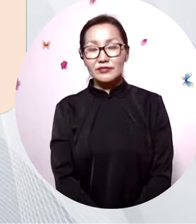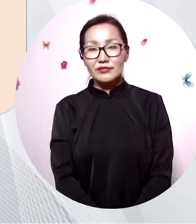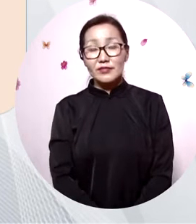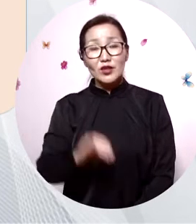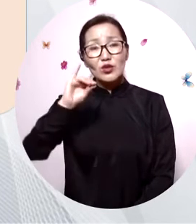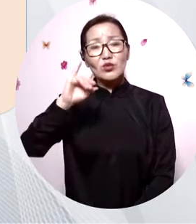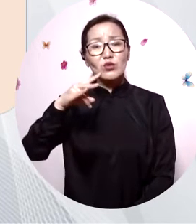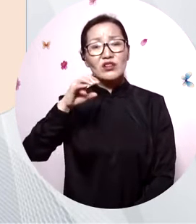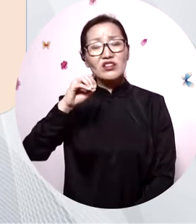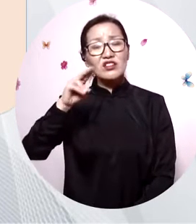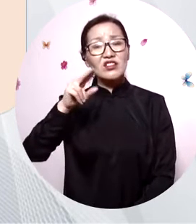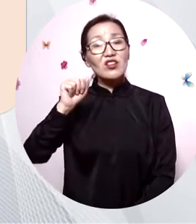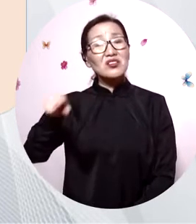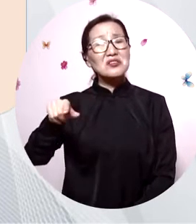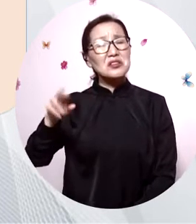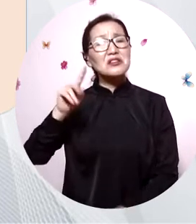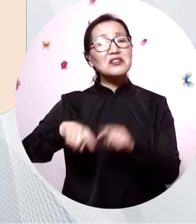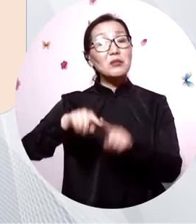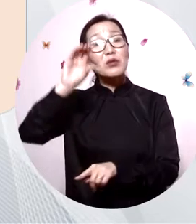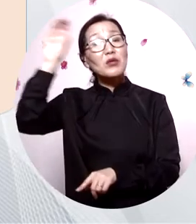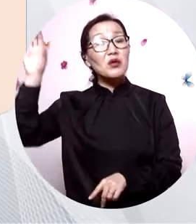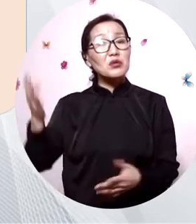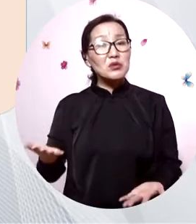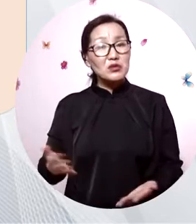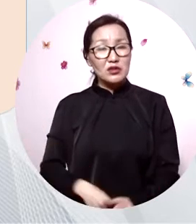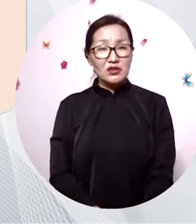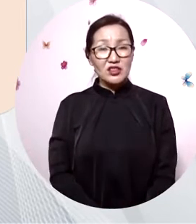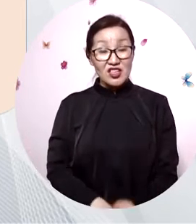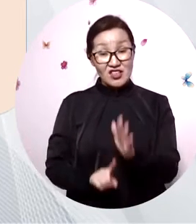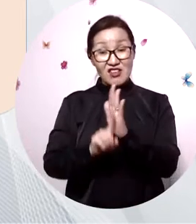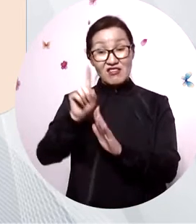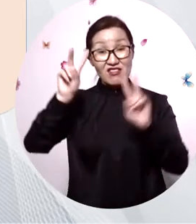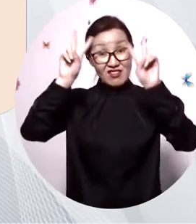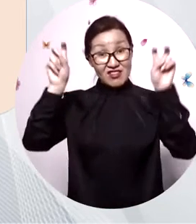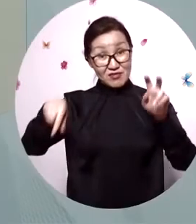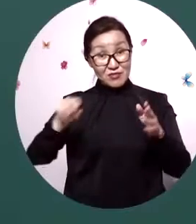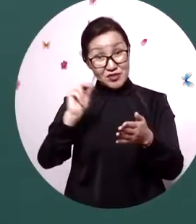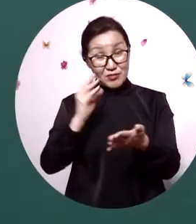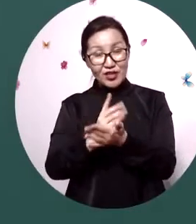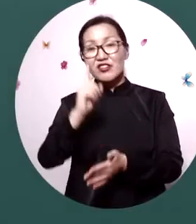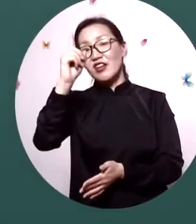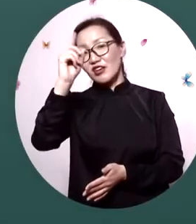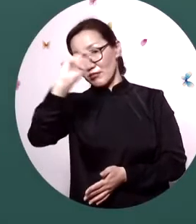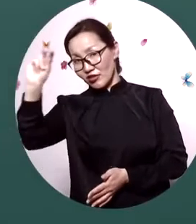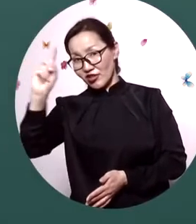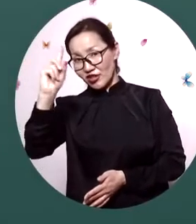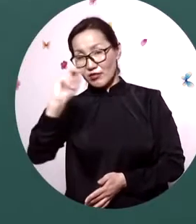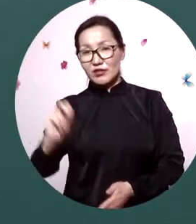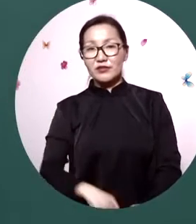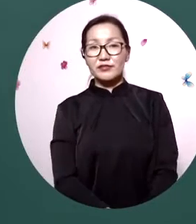За ЮНЕСКО гэж ямар байгууллага вэ гэсэн байна тийм ээ. За ихний ихээ бичих гэж учраас багш нь нэг гээд